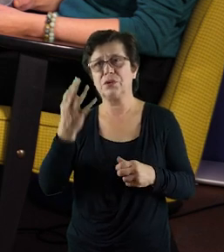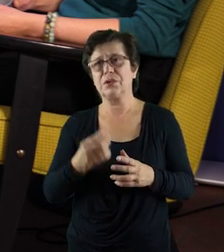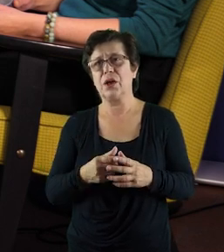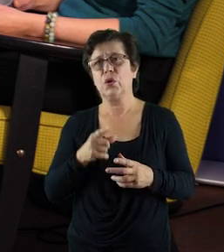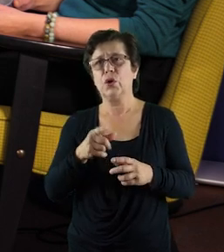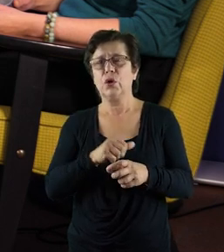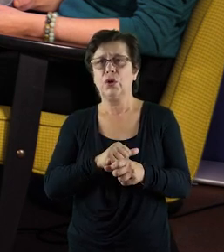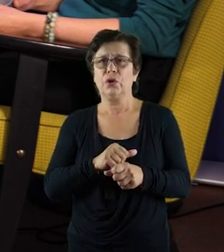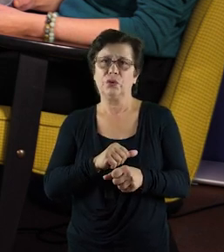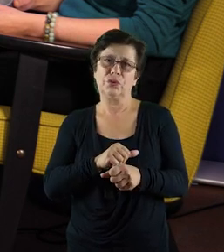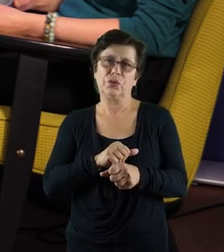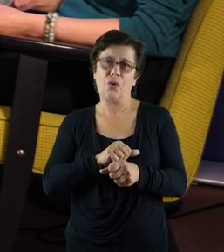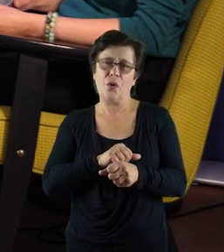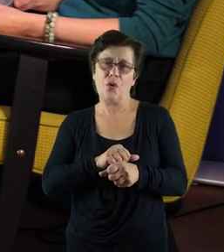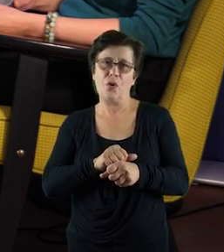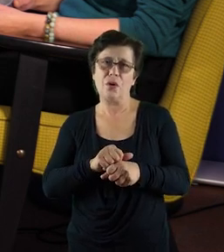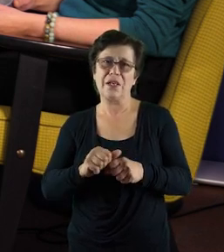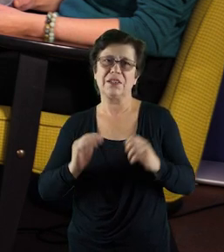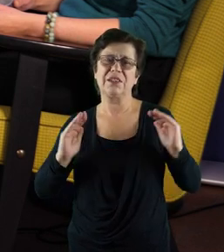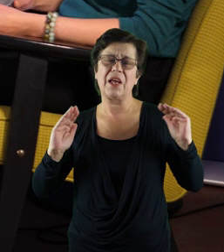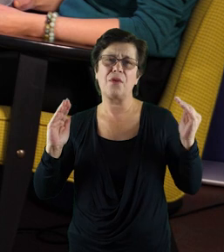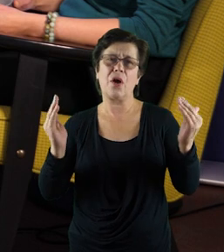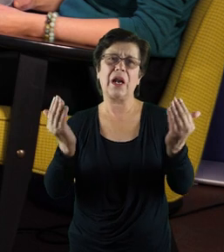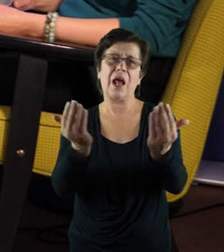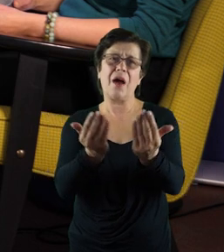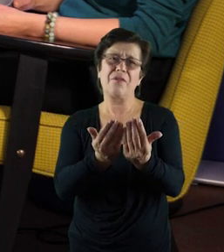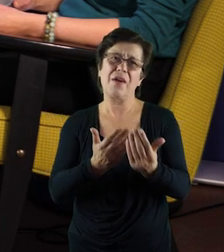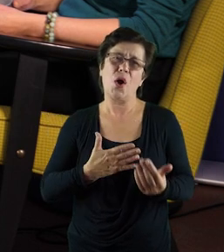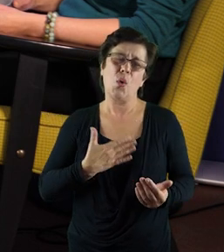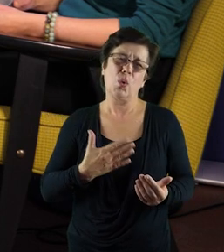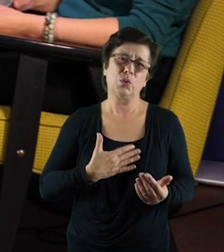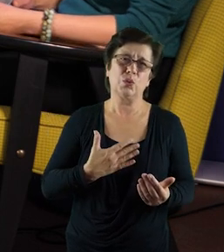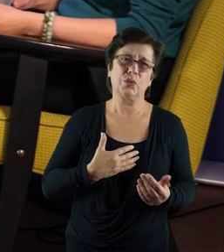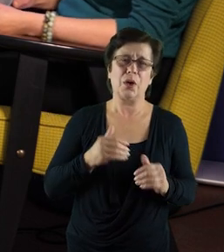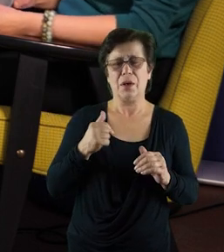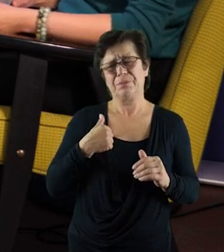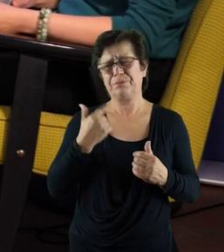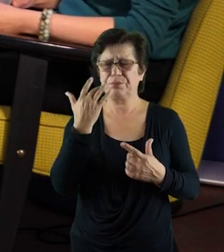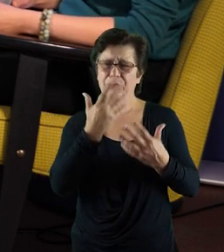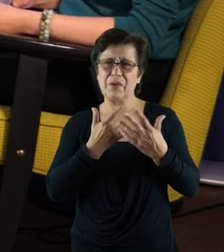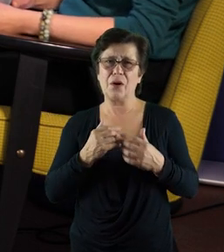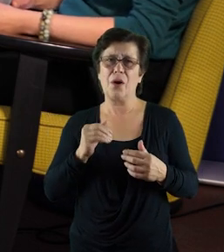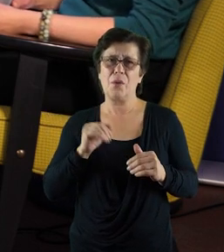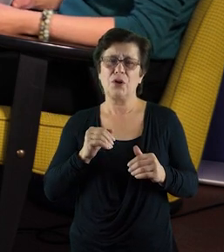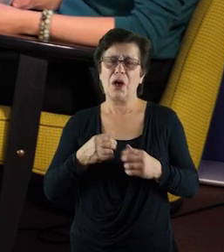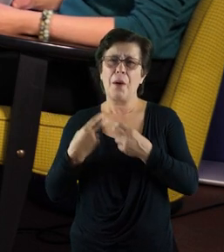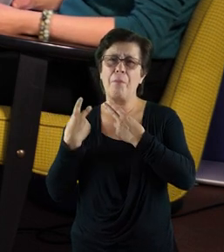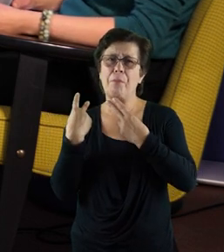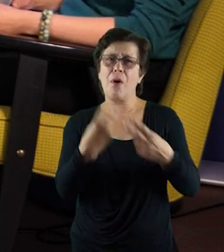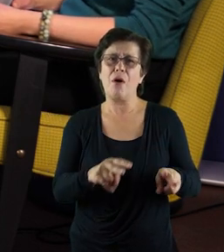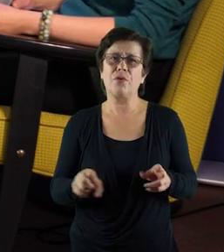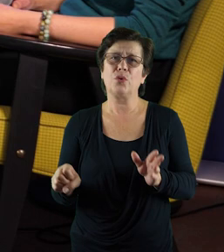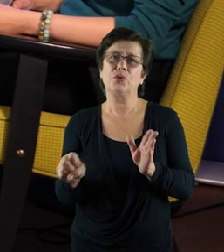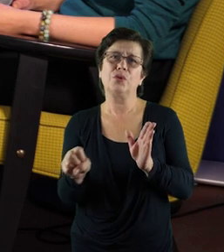To jest jakaś scenografia uczuć jednak. Ja nie wiem, czy uczuć. Mi się wydaje, że może bardziej taki powrót do pewnej pierwotności